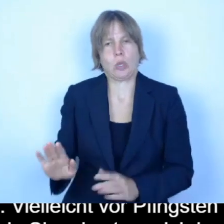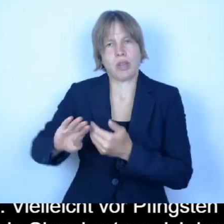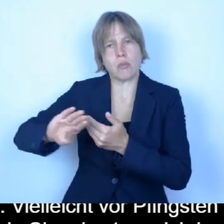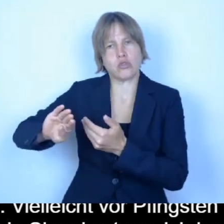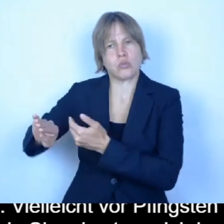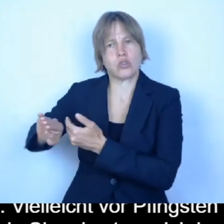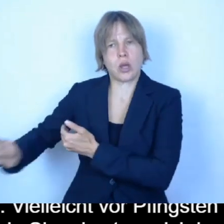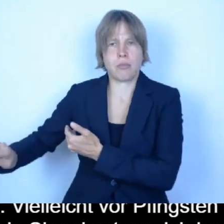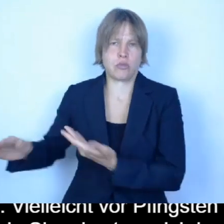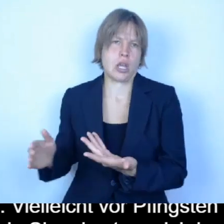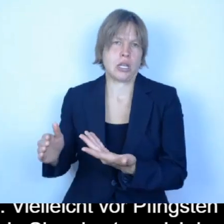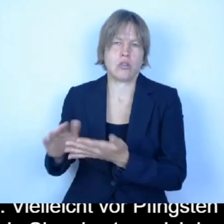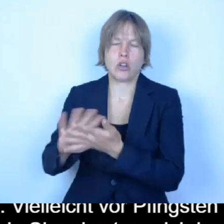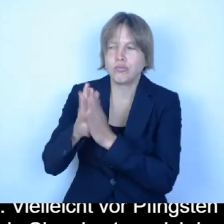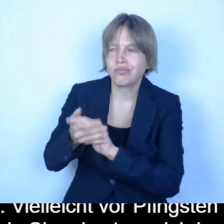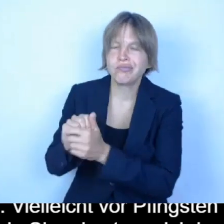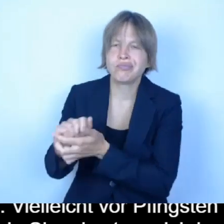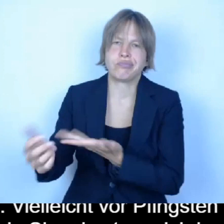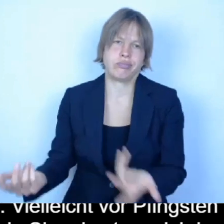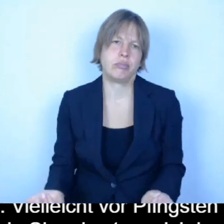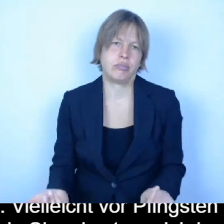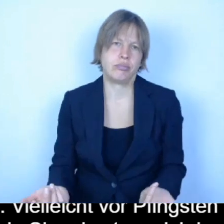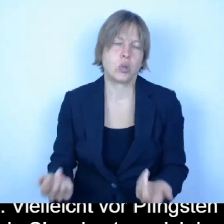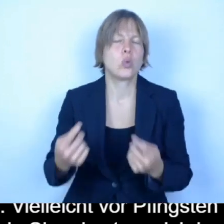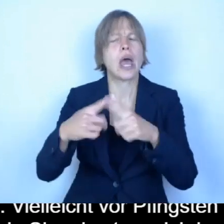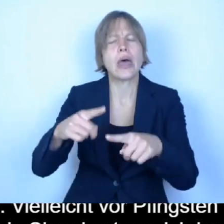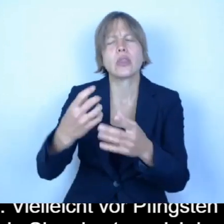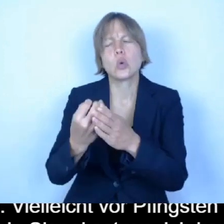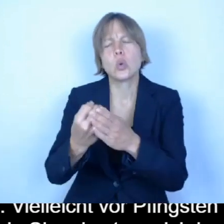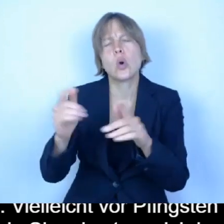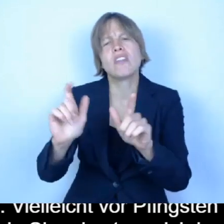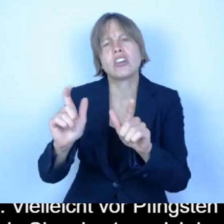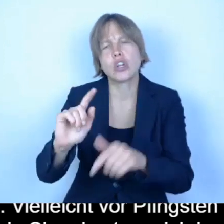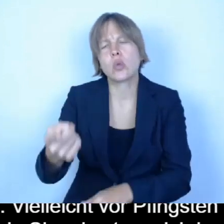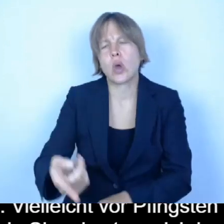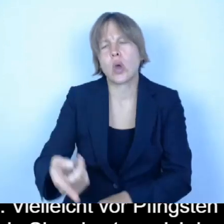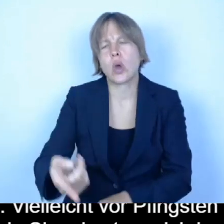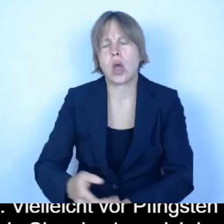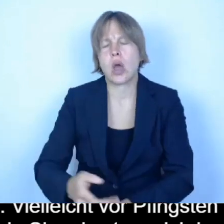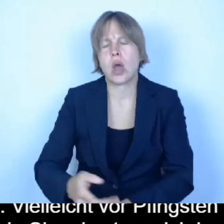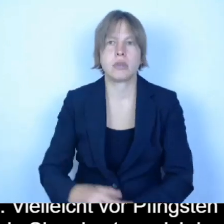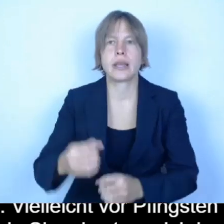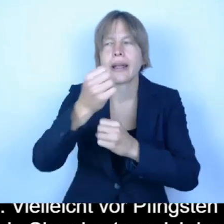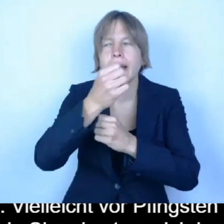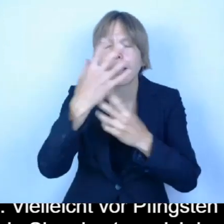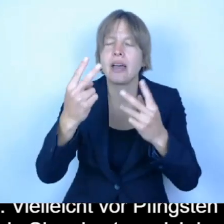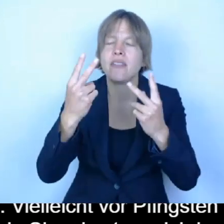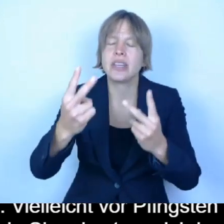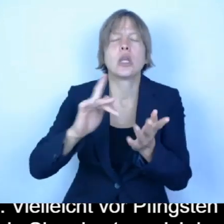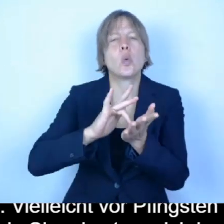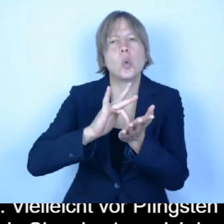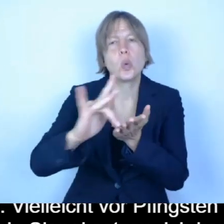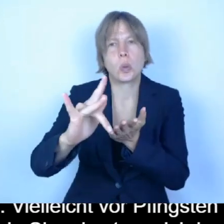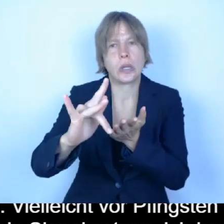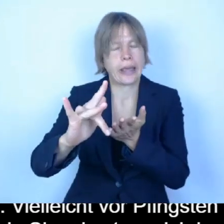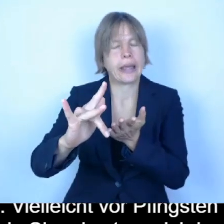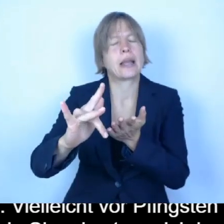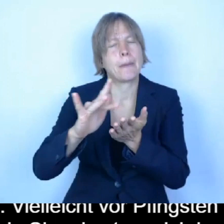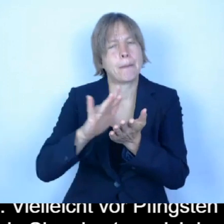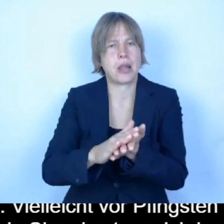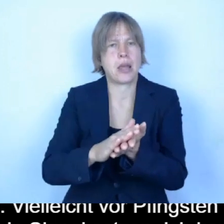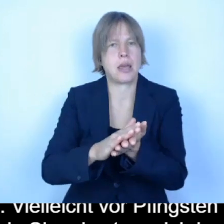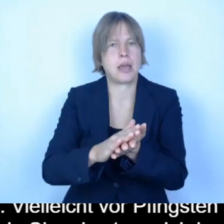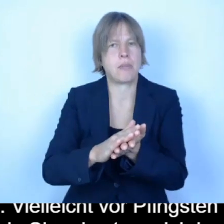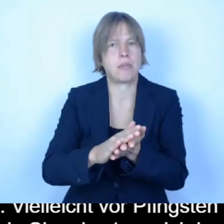und das haben wir aus den kulturschaffenden Szenen auch gehört, auch die Fähigkeit, die Situation angemessen wahrzunehmen. Ist in der Tat